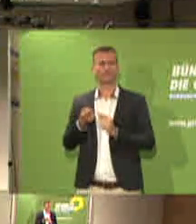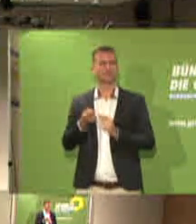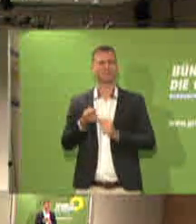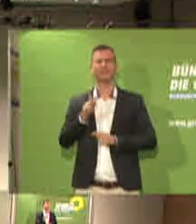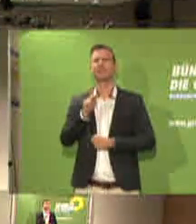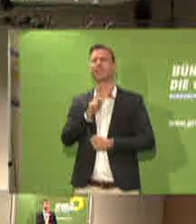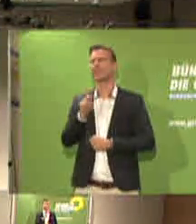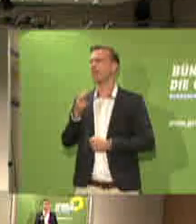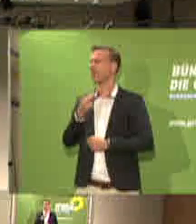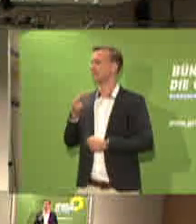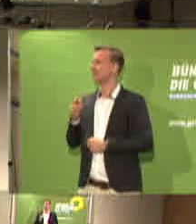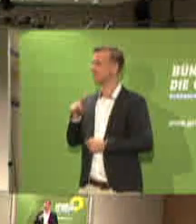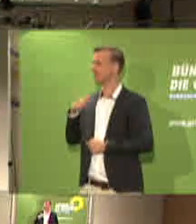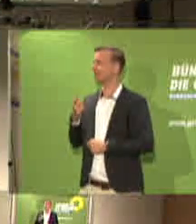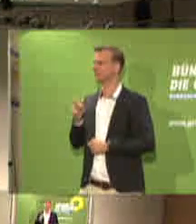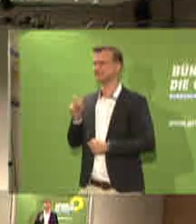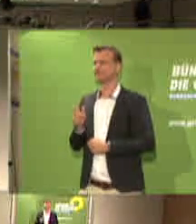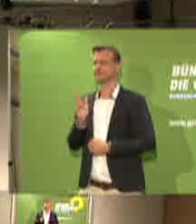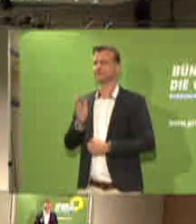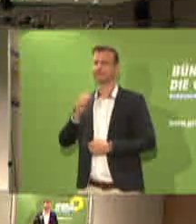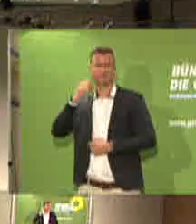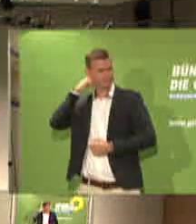Kira Heiden, genau, die ist die nächste im Alphabet.